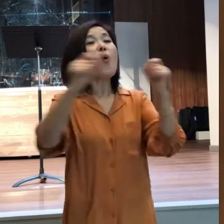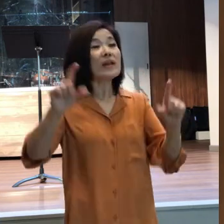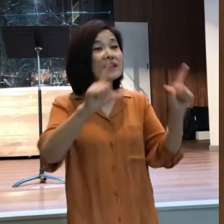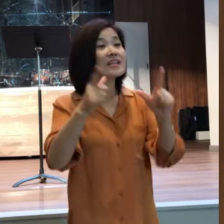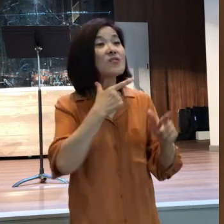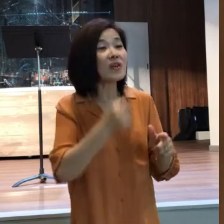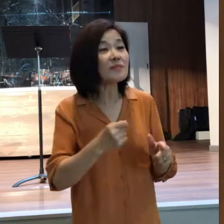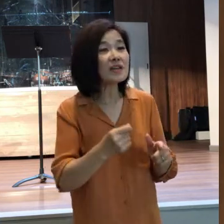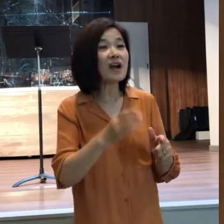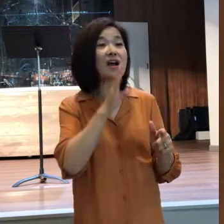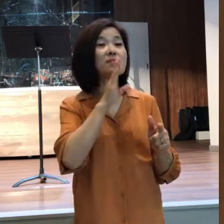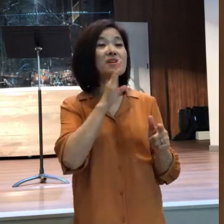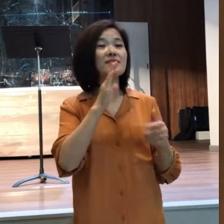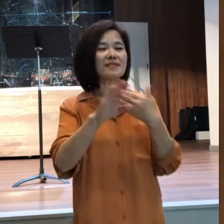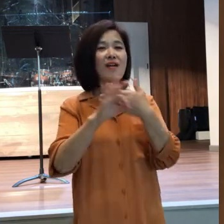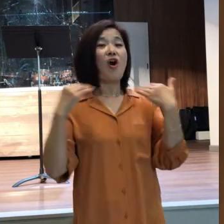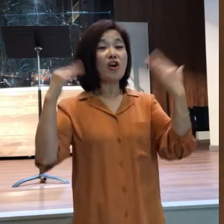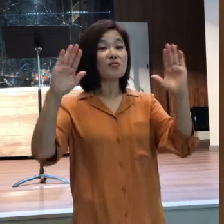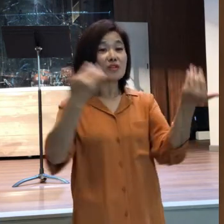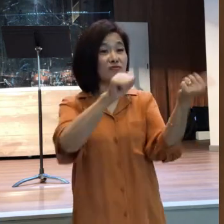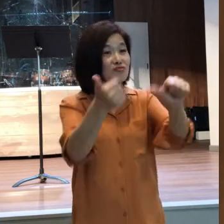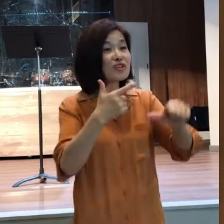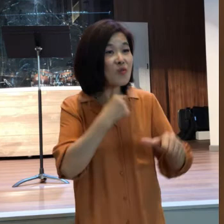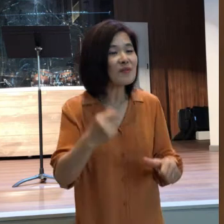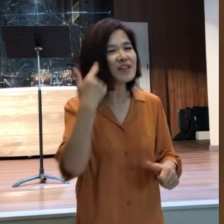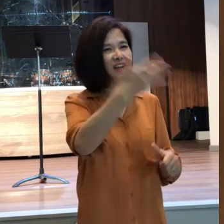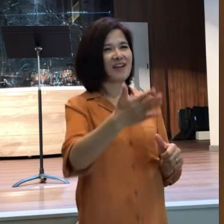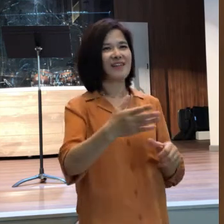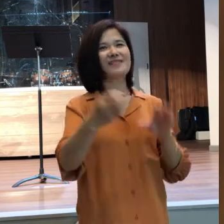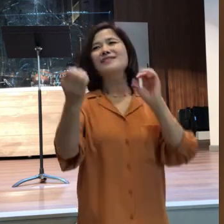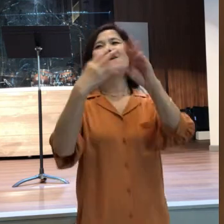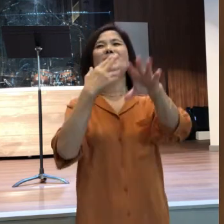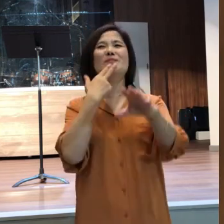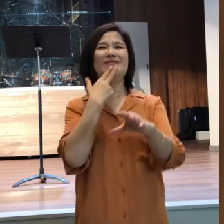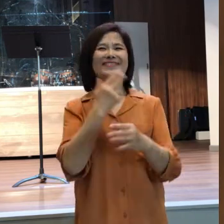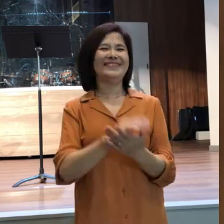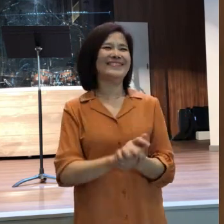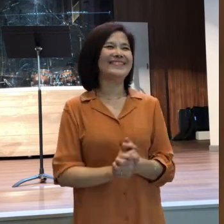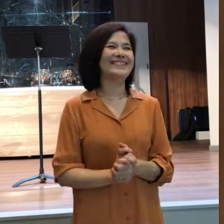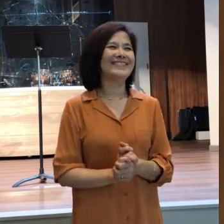좋겠어요? 철나서 죽었으면 좋겠어요? 대답을 안 해요.